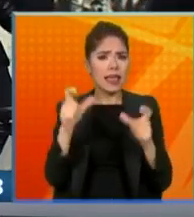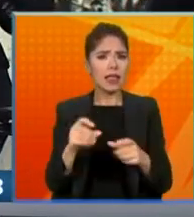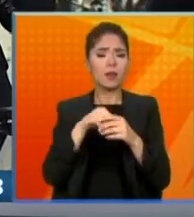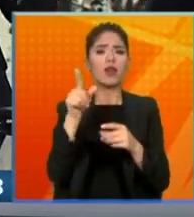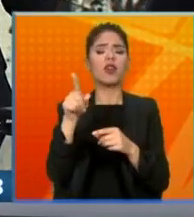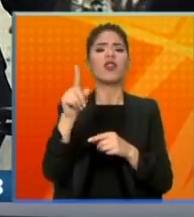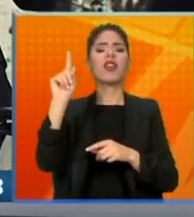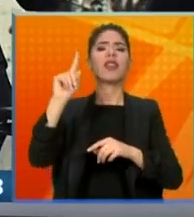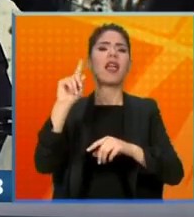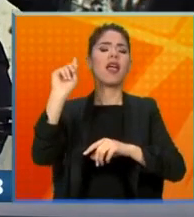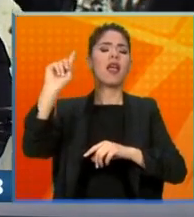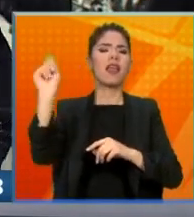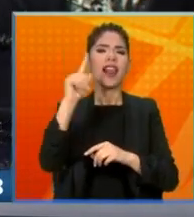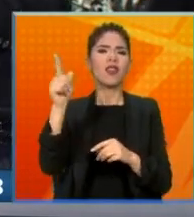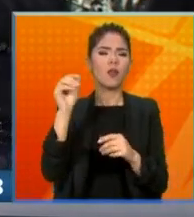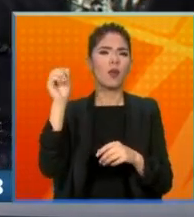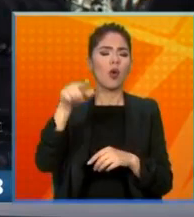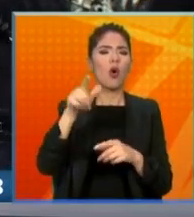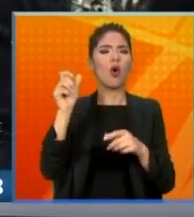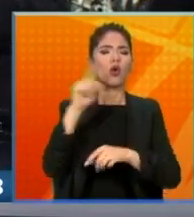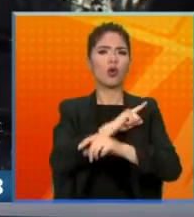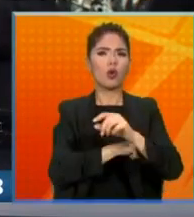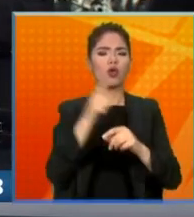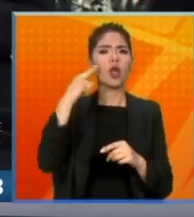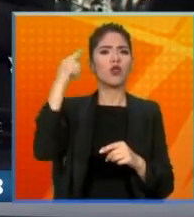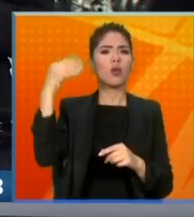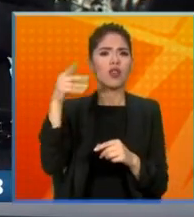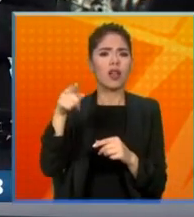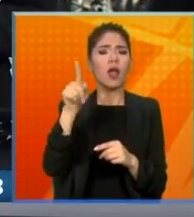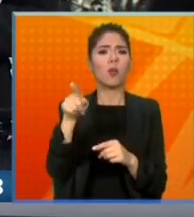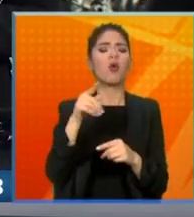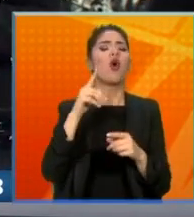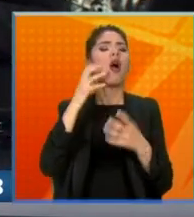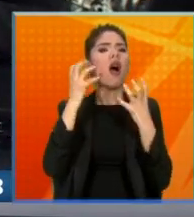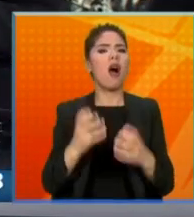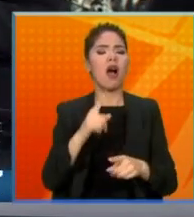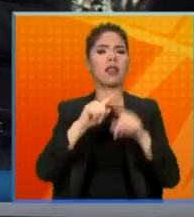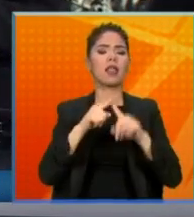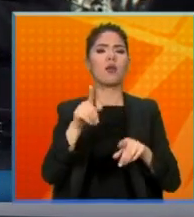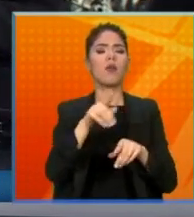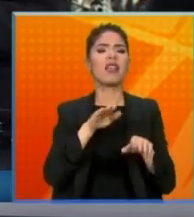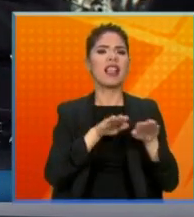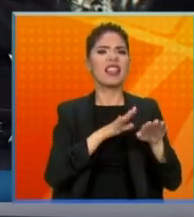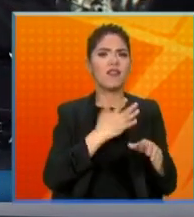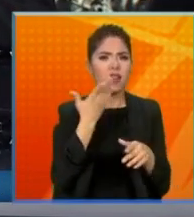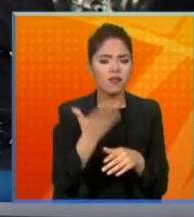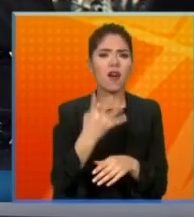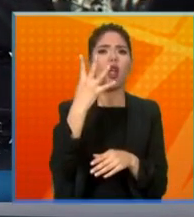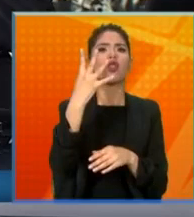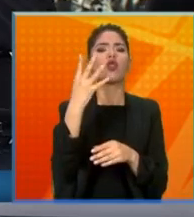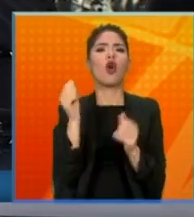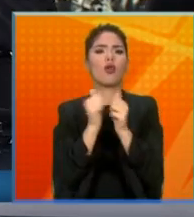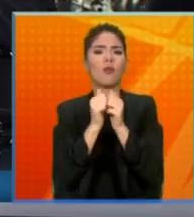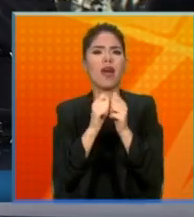dışına çıkarılması için Mehmetçik sahada. Başkan Erdoğan ise yoğun bir diplomasi trafiği yürütüyor. Erdoğan Cuma günü dörtlü bir İdlib